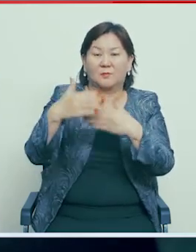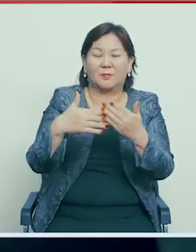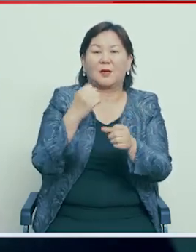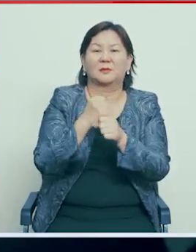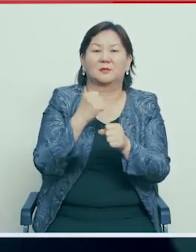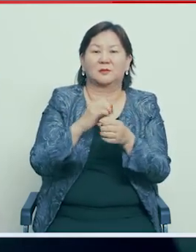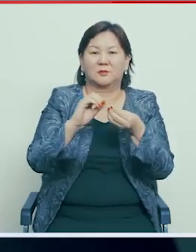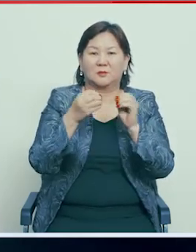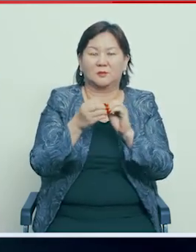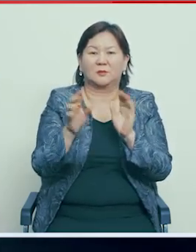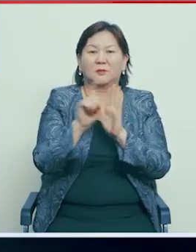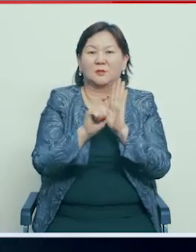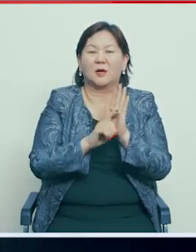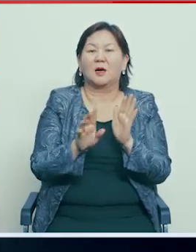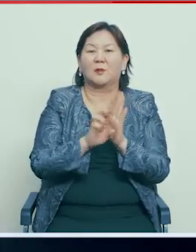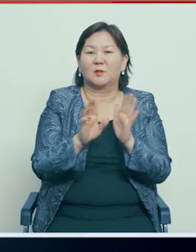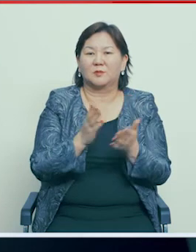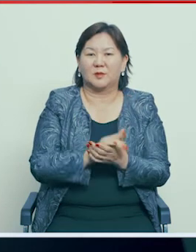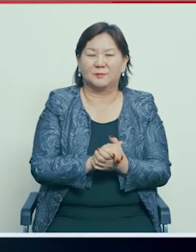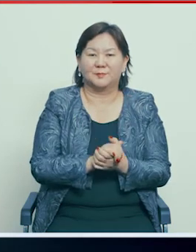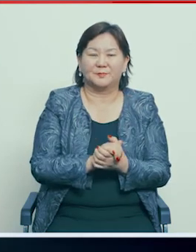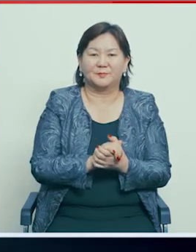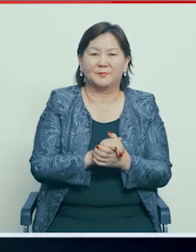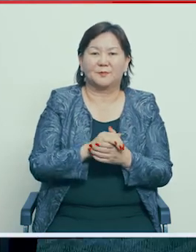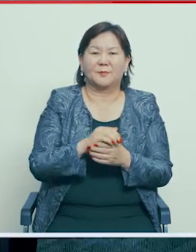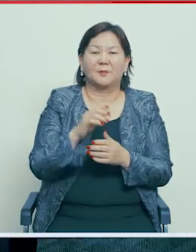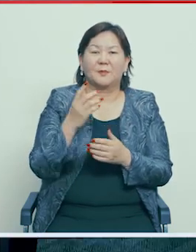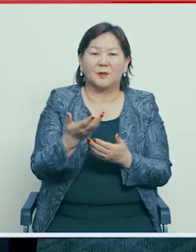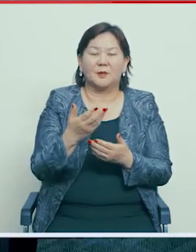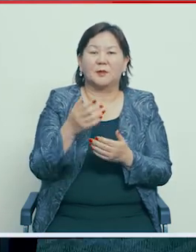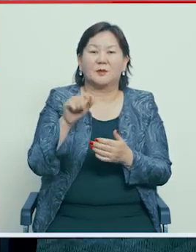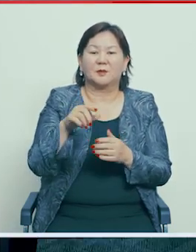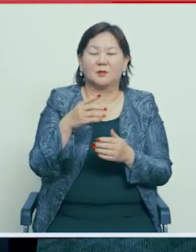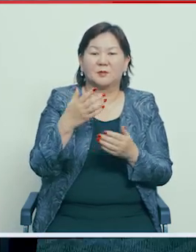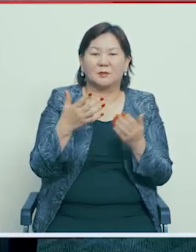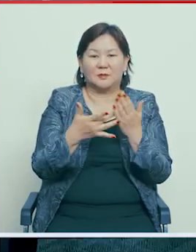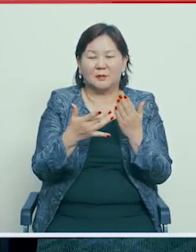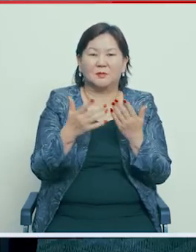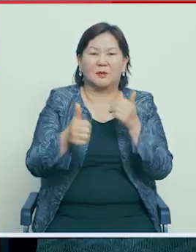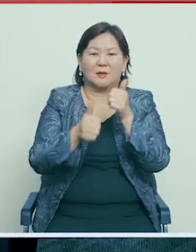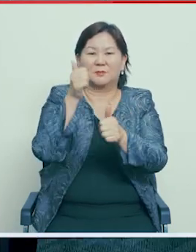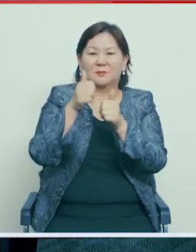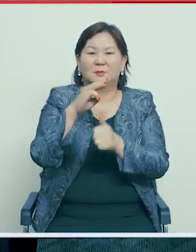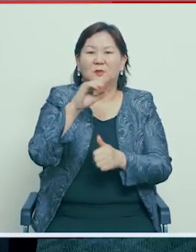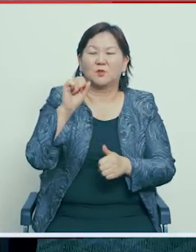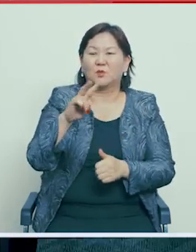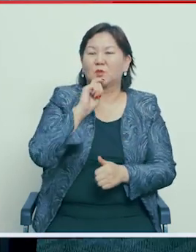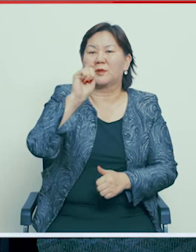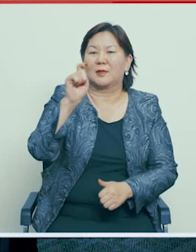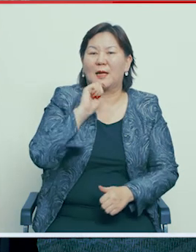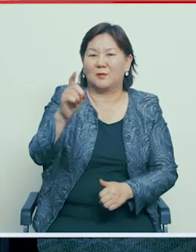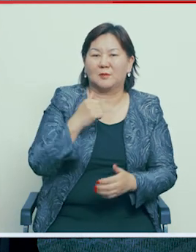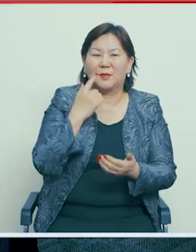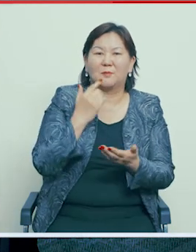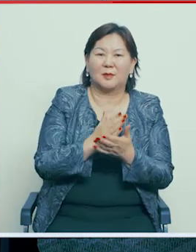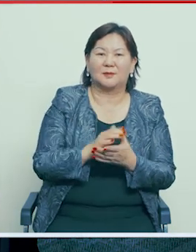боломжууд бидний өмнө нэгдэх боломжтой. Миний эрүүл мэндийн асуултан дээр отхон туяа туул хоёроос нэг хариулт авчмаар юм.